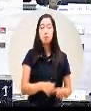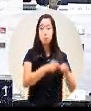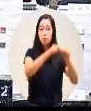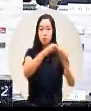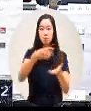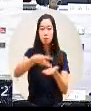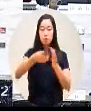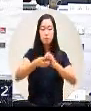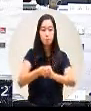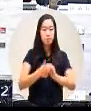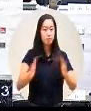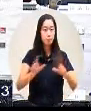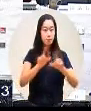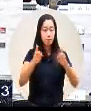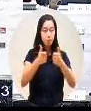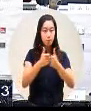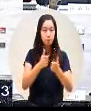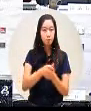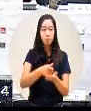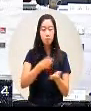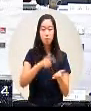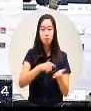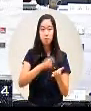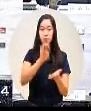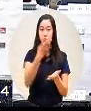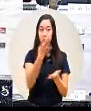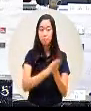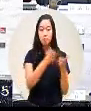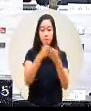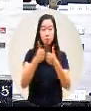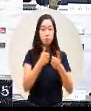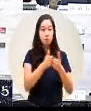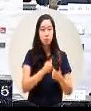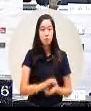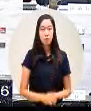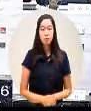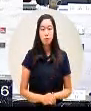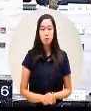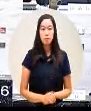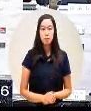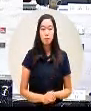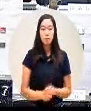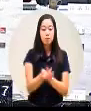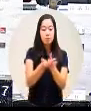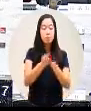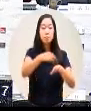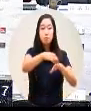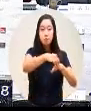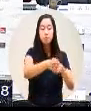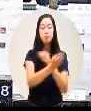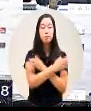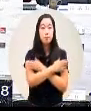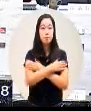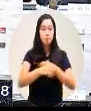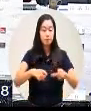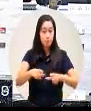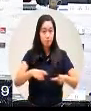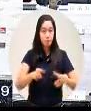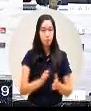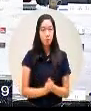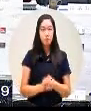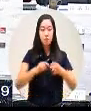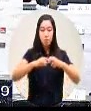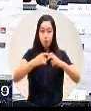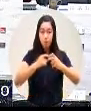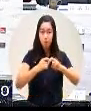三次定期大会第四十一次会议，前金幼稚园李群